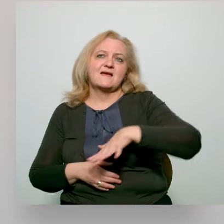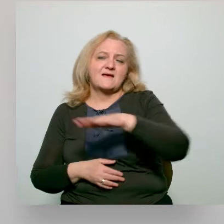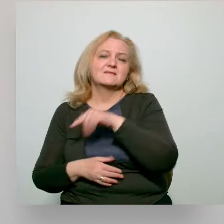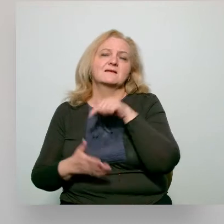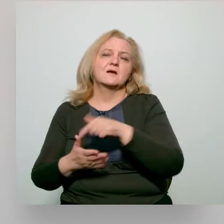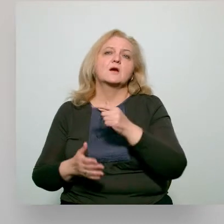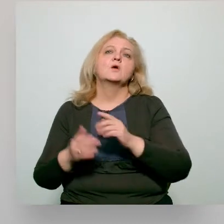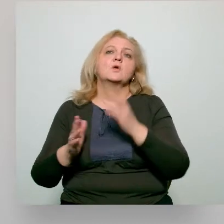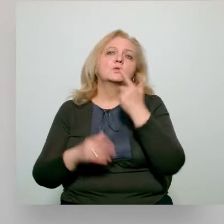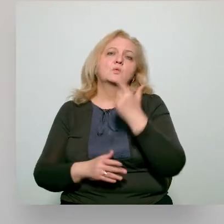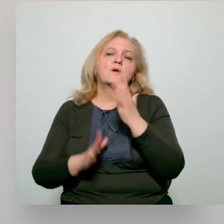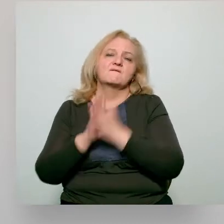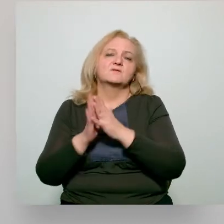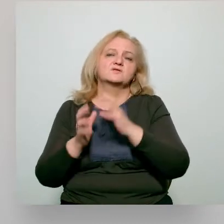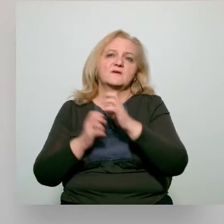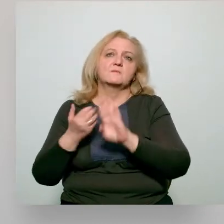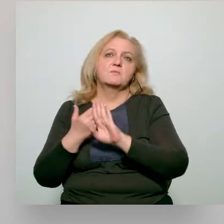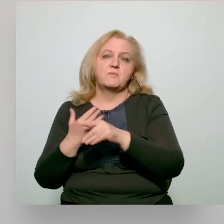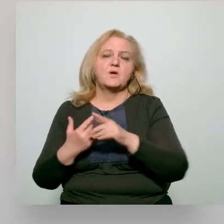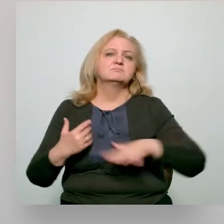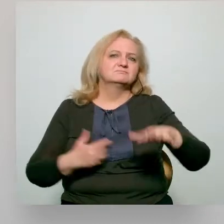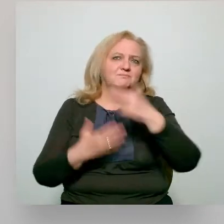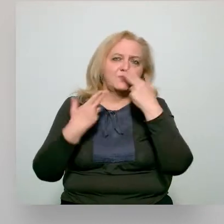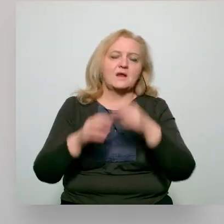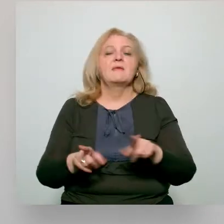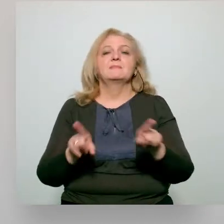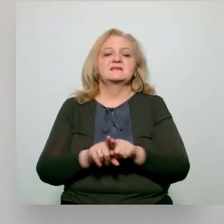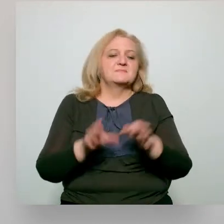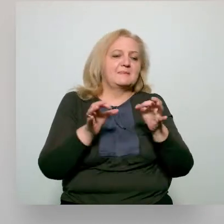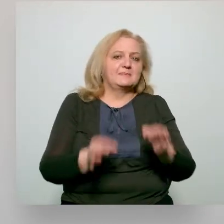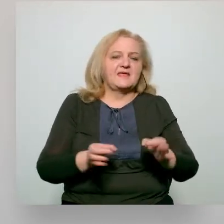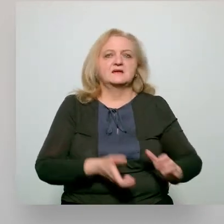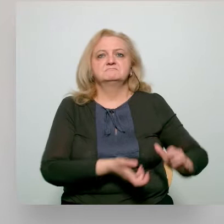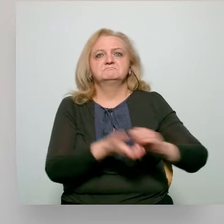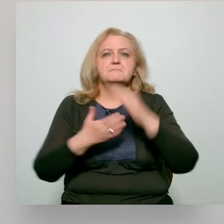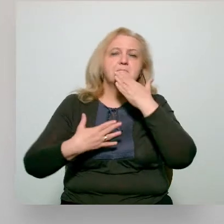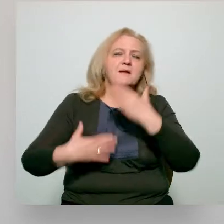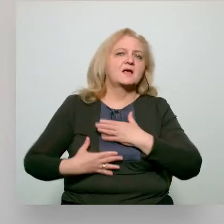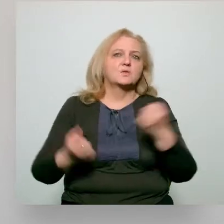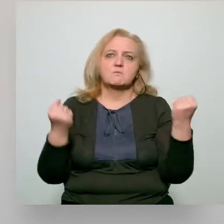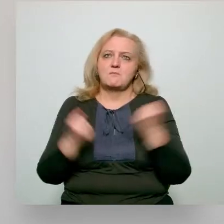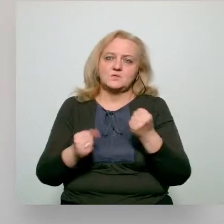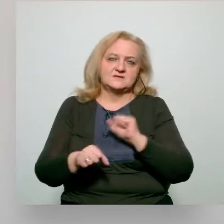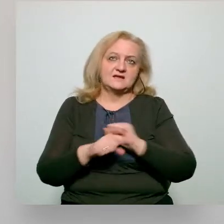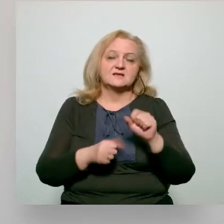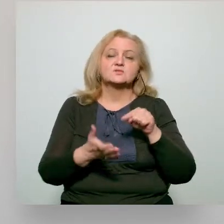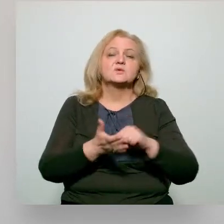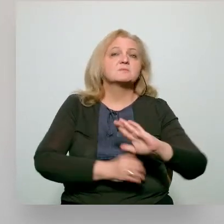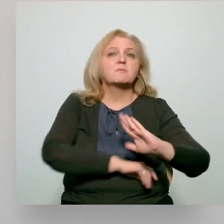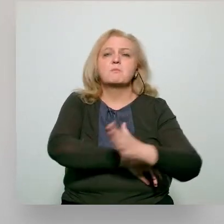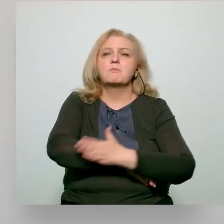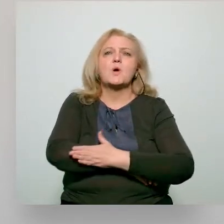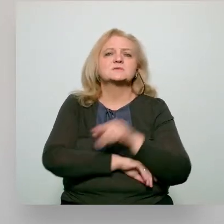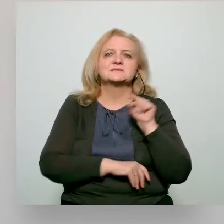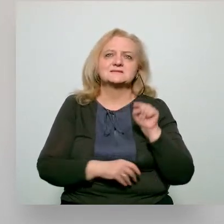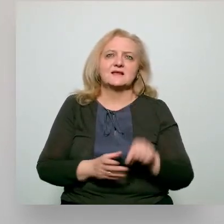na niepodległości i w czasie dwóch milionów i oczywiście też teraz. I ten patriotyzm stał się podstawą, fundamentem kształtowania